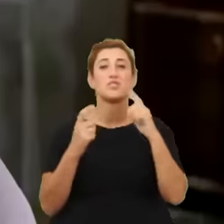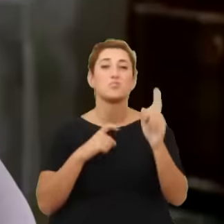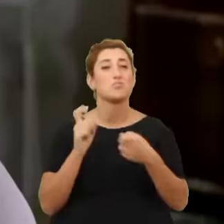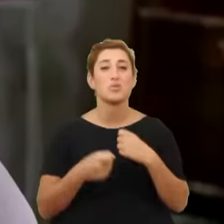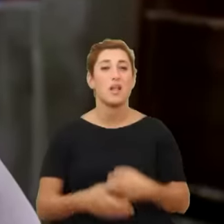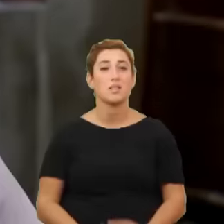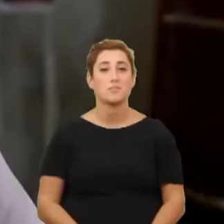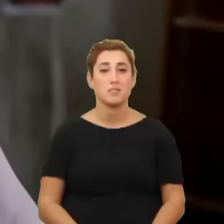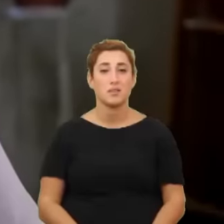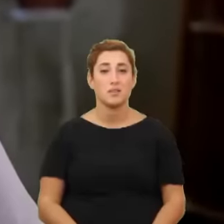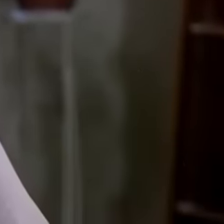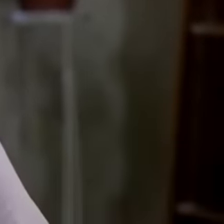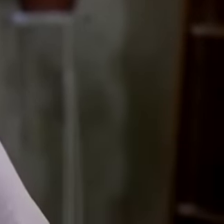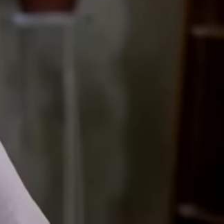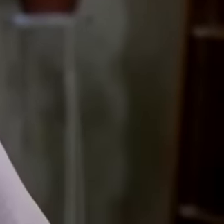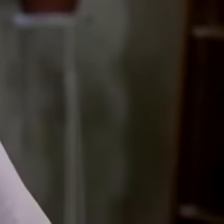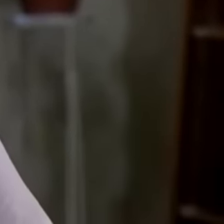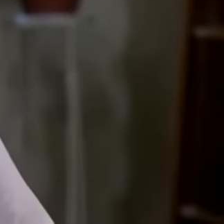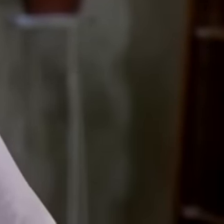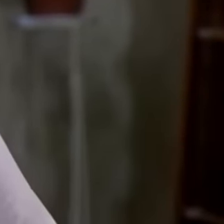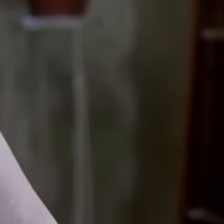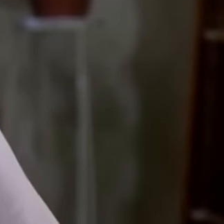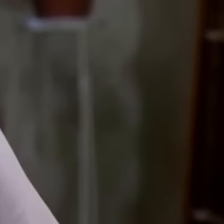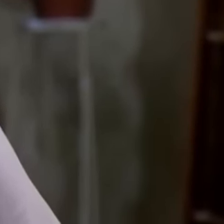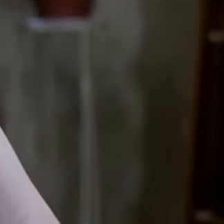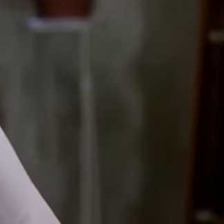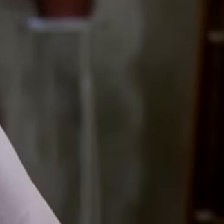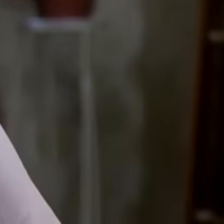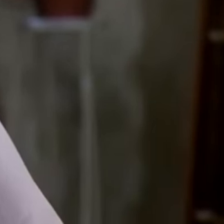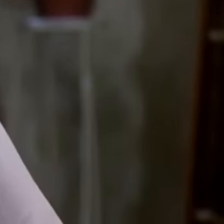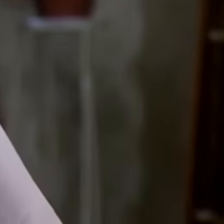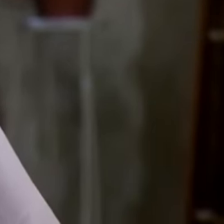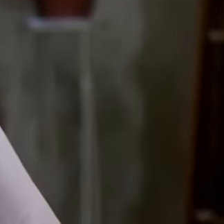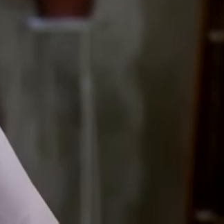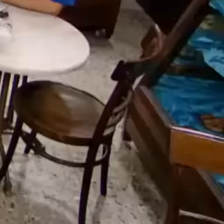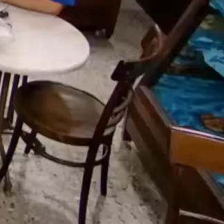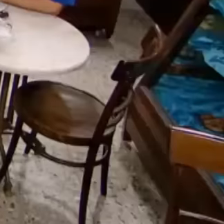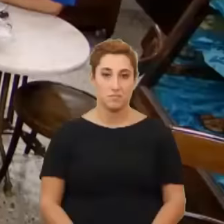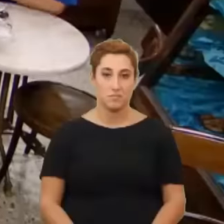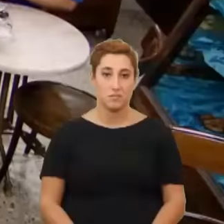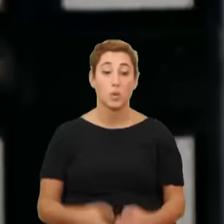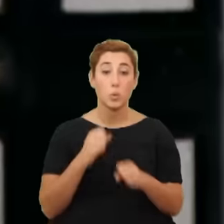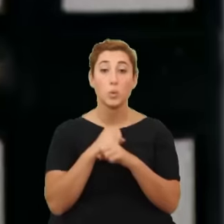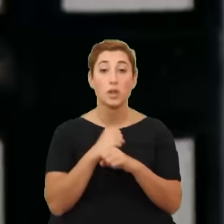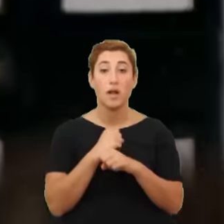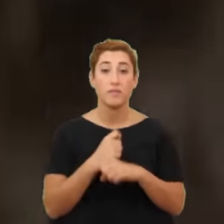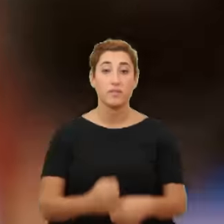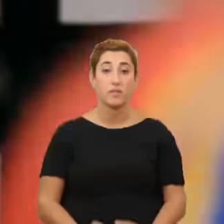bulsak? Emel uzun siyah saçlı, beyaz tenli, kara kaşlı, kara gözlü Fehmi şaşkın. Gülden!